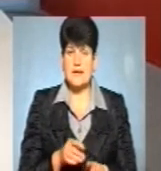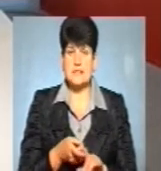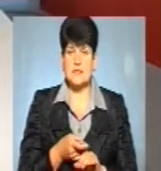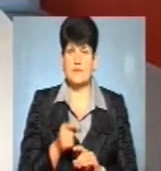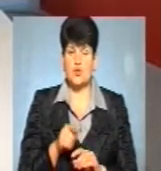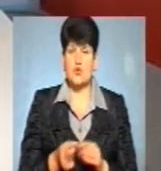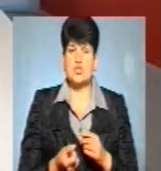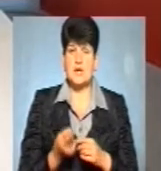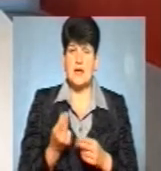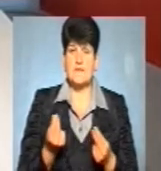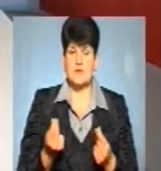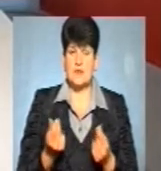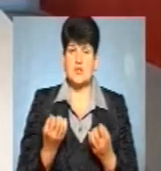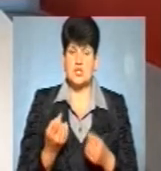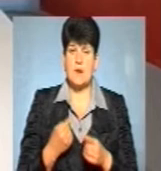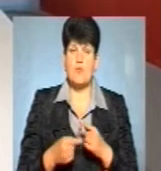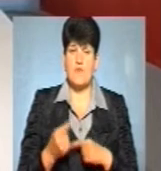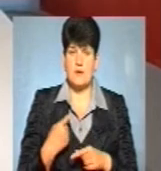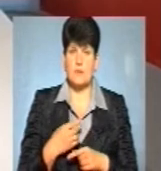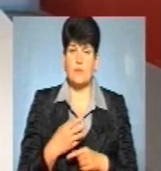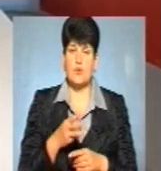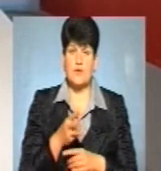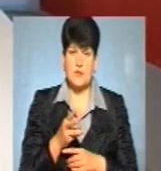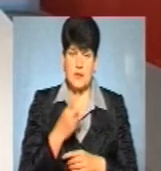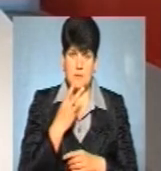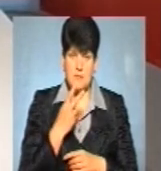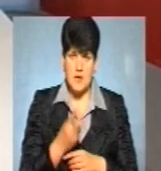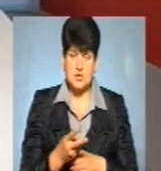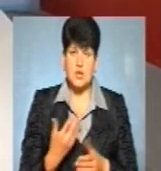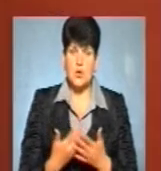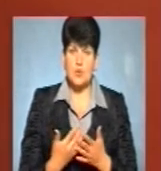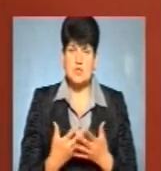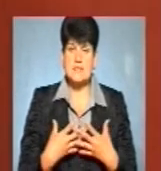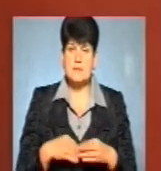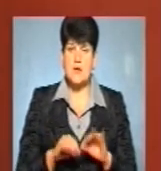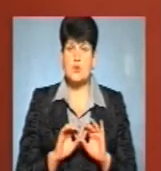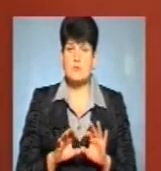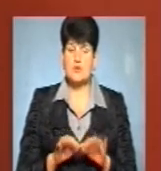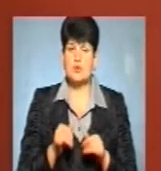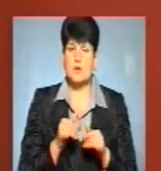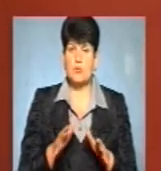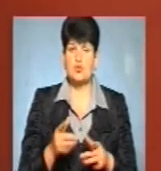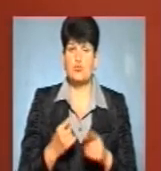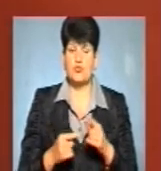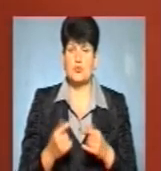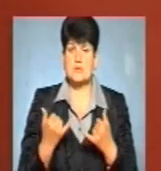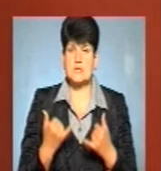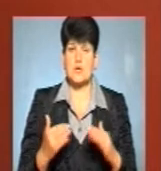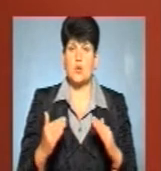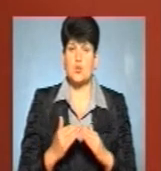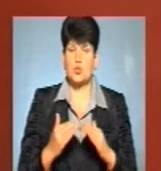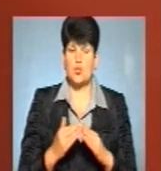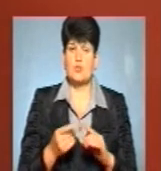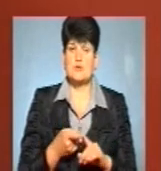джерела фінансування. Я ще повернуся до відеоматеріалу, який ми побачили. Отже, сім'я розповідала, що не можуть повернутися наразі додому через